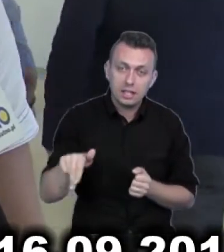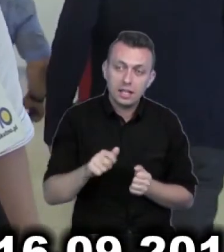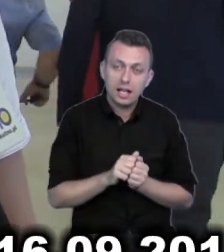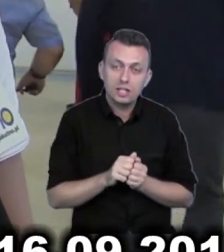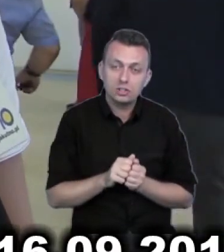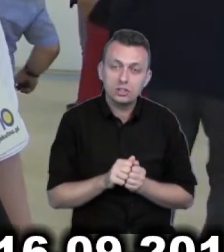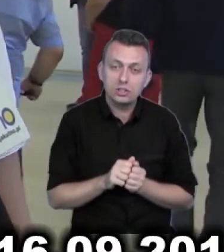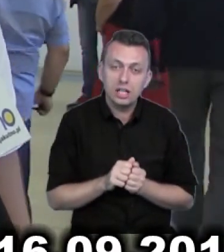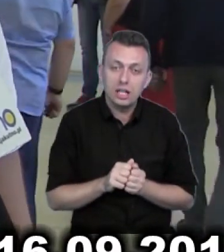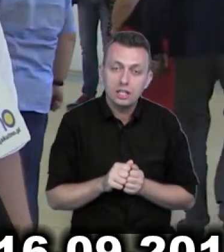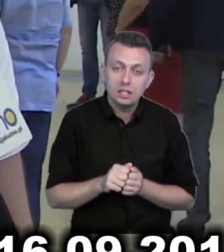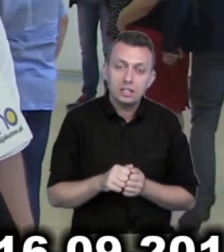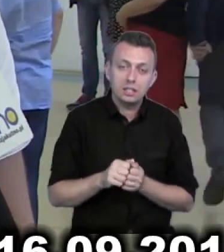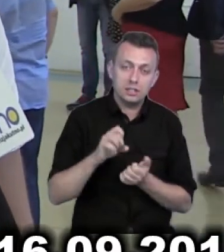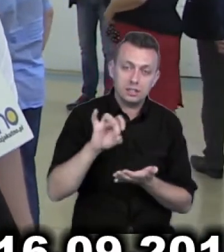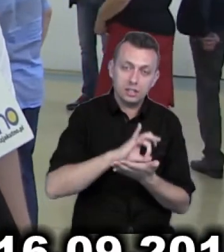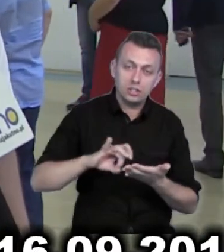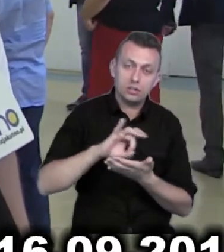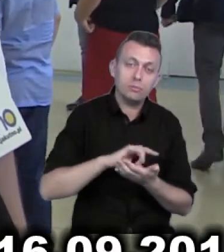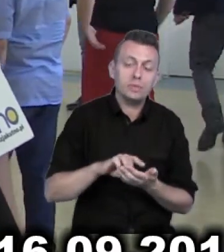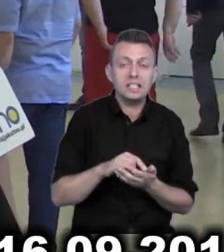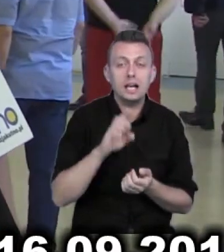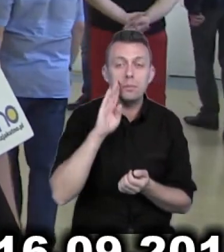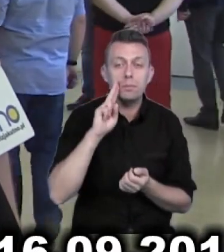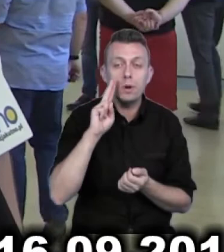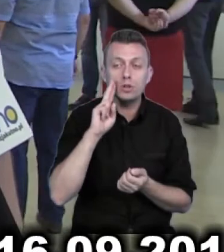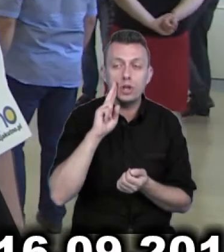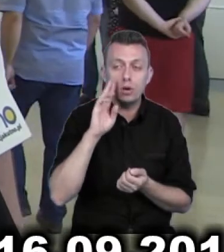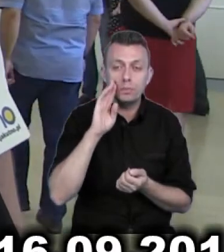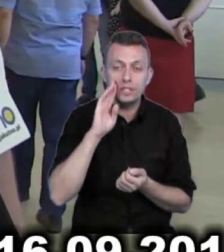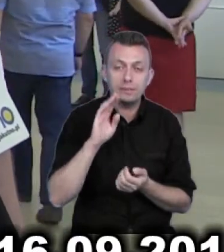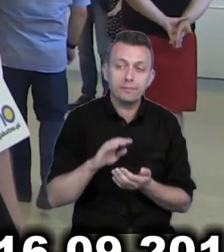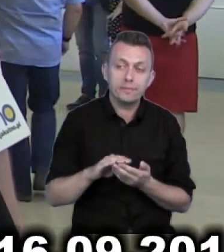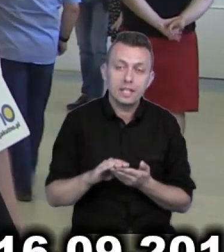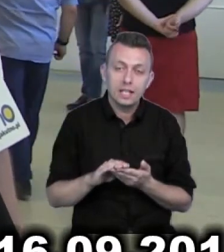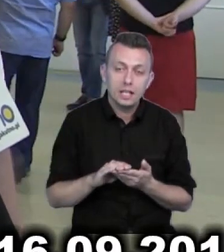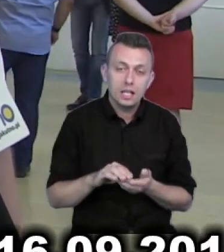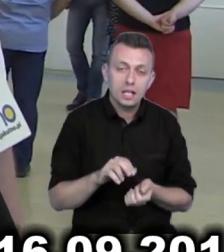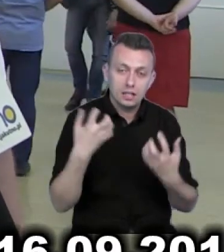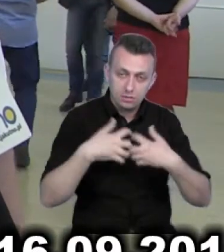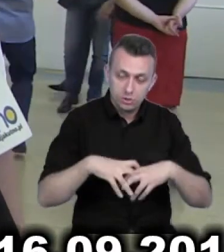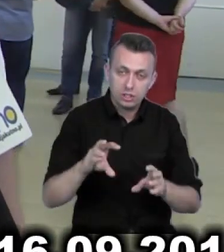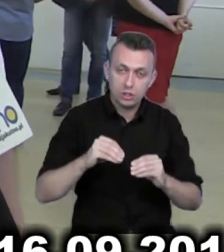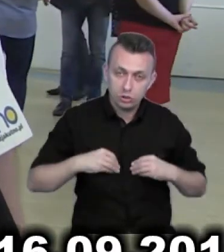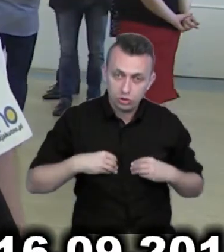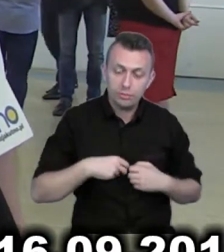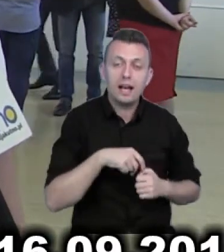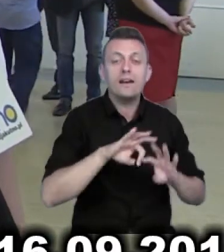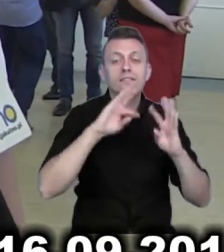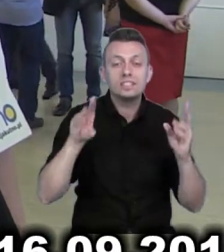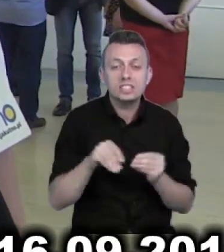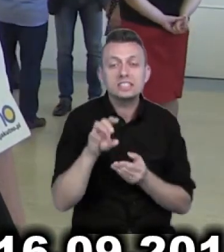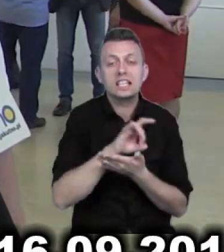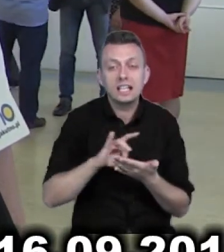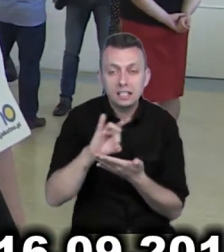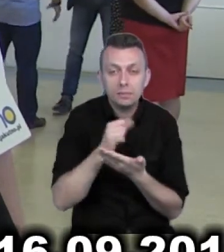więcej taki sprzęt dostanie do użytku dla własnych mieszkańców. W związku z tym we wszystkich gminach powiatu kutnowskiego wszyscy